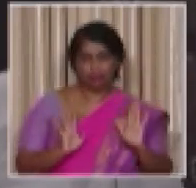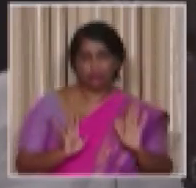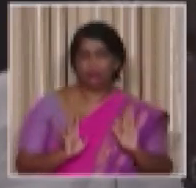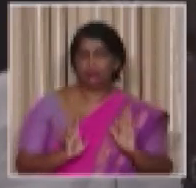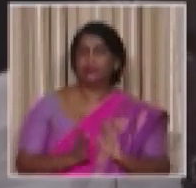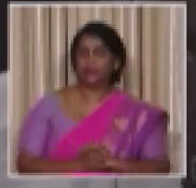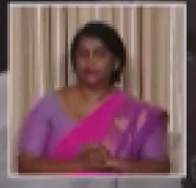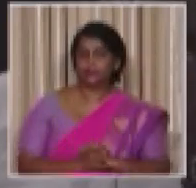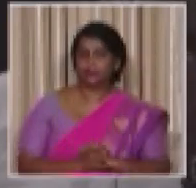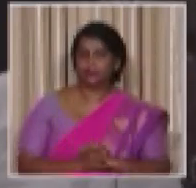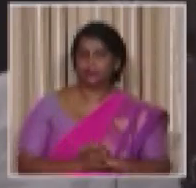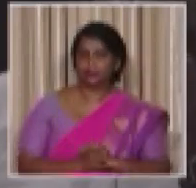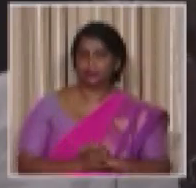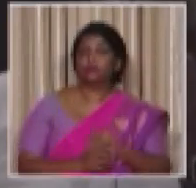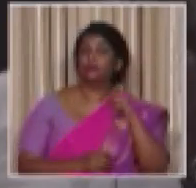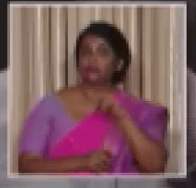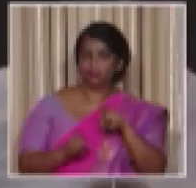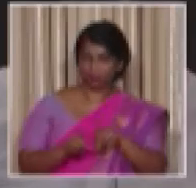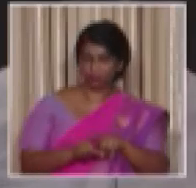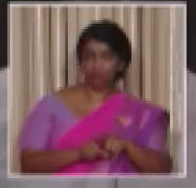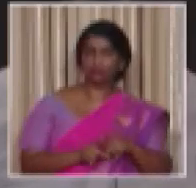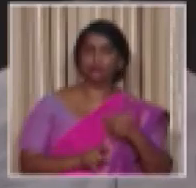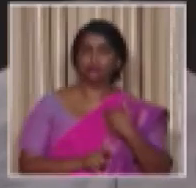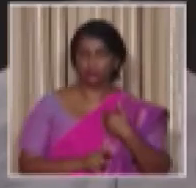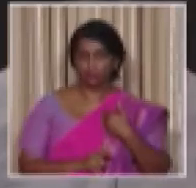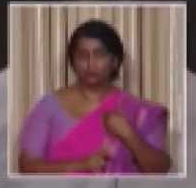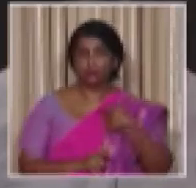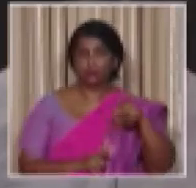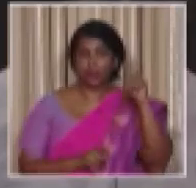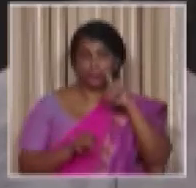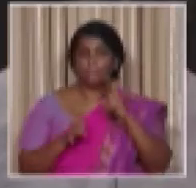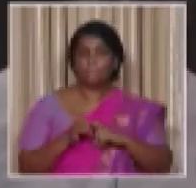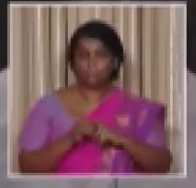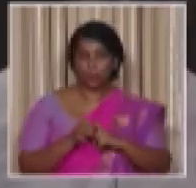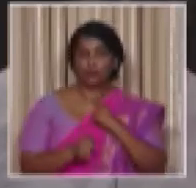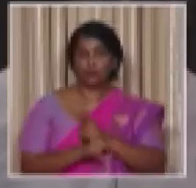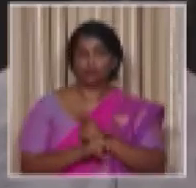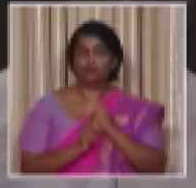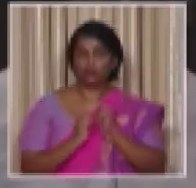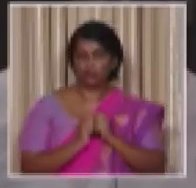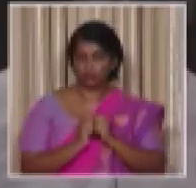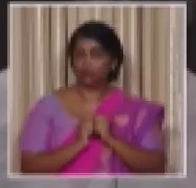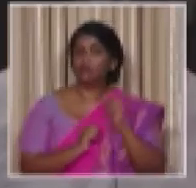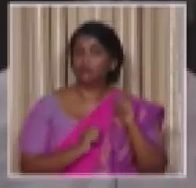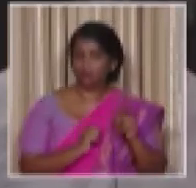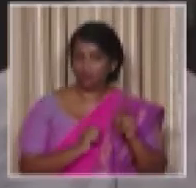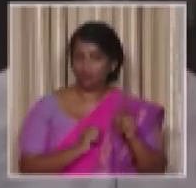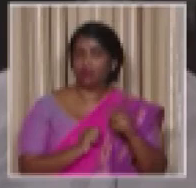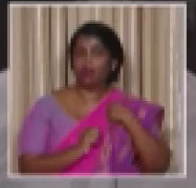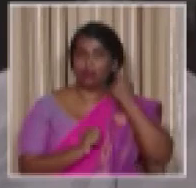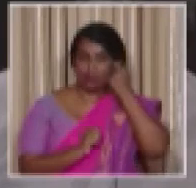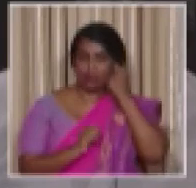19 වෙනි සියවසට යන්න බෑ ඉතින් ඒක නිසා මම එතුමාගේ පළවෙනි ප්‍රශ්නයට ගුරු අධ්‍යාපනඥ සේවයේ ඒ